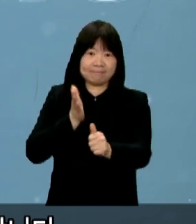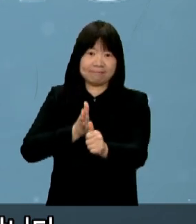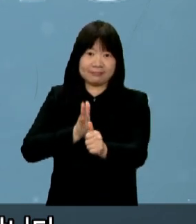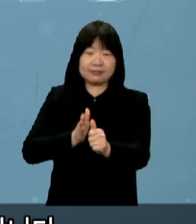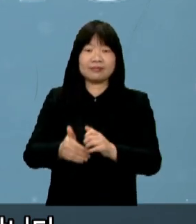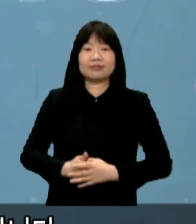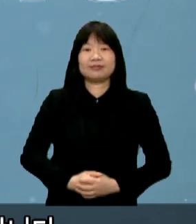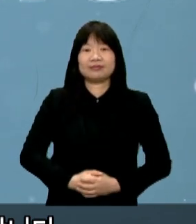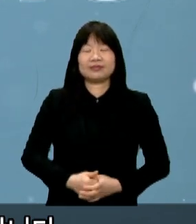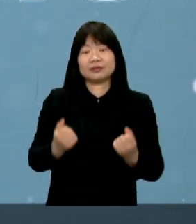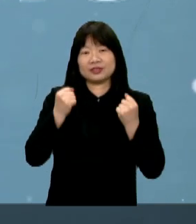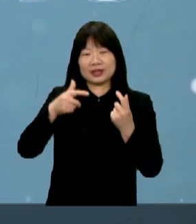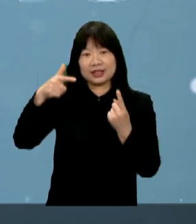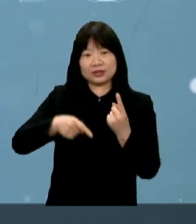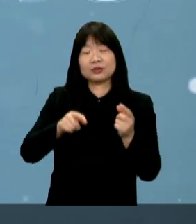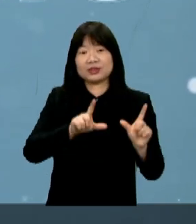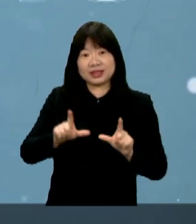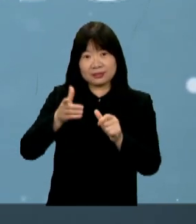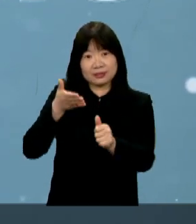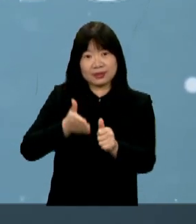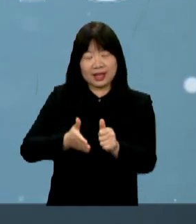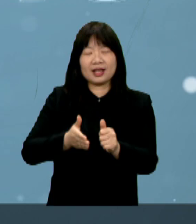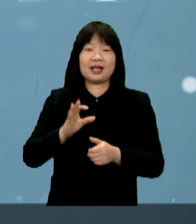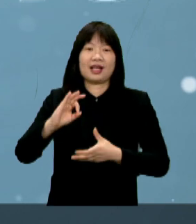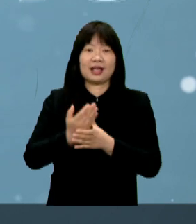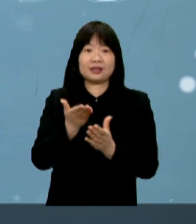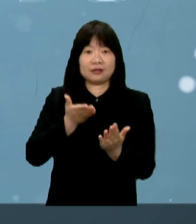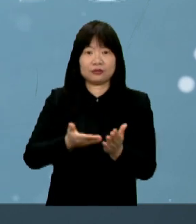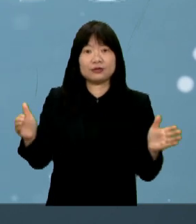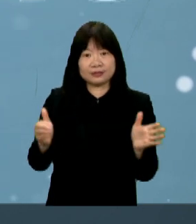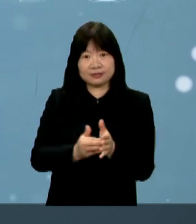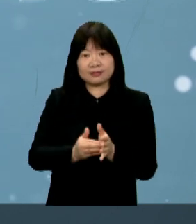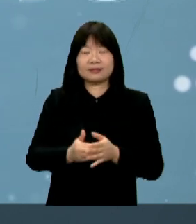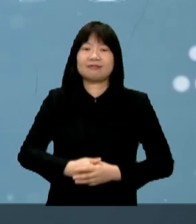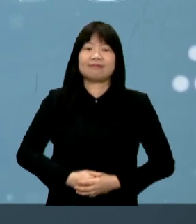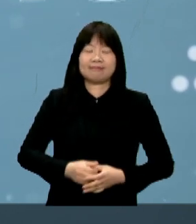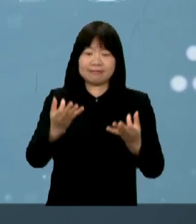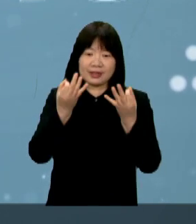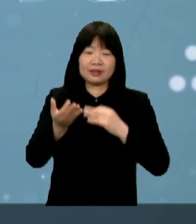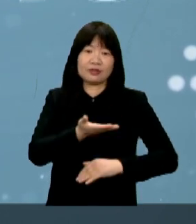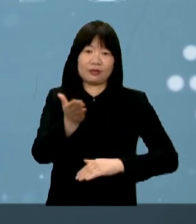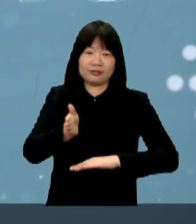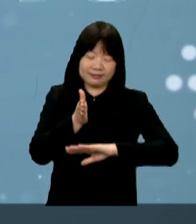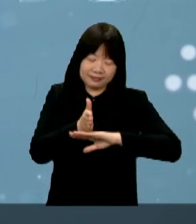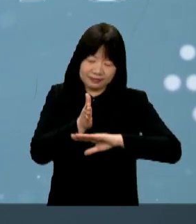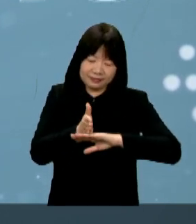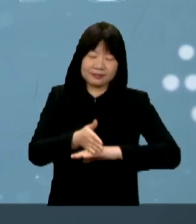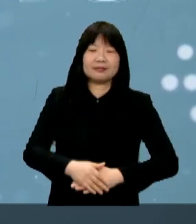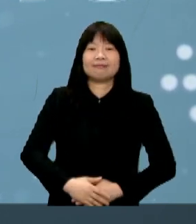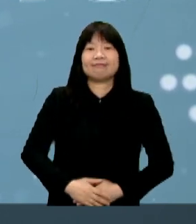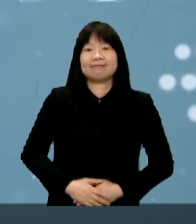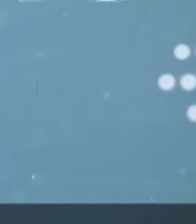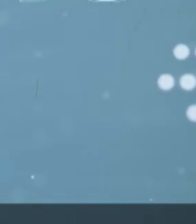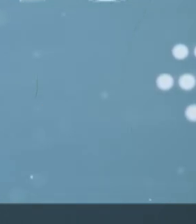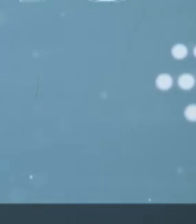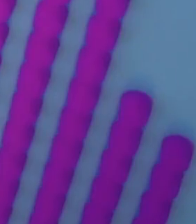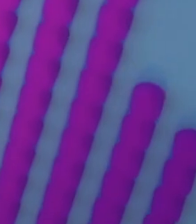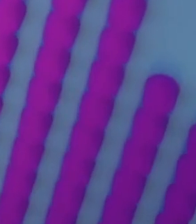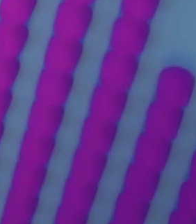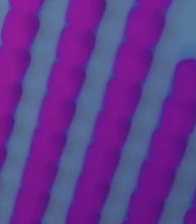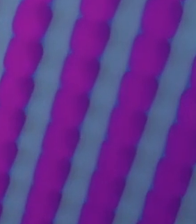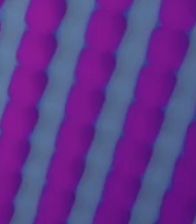꼭 지켜주시기 바랍니다. 건강한 한주 보내시기 바라며 이상으로 안양뉴스를 마칩니다. 시청해주신 여러분, 고맙습니다.